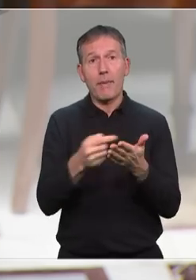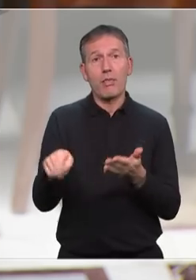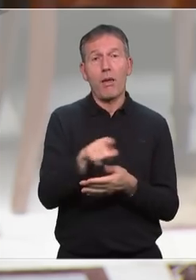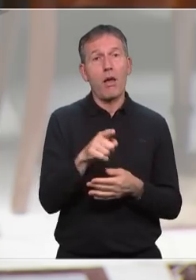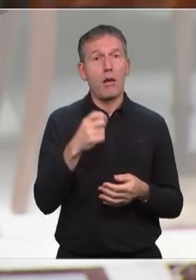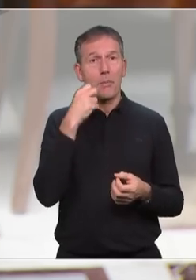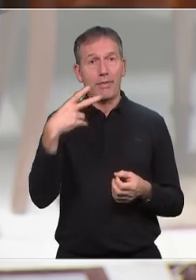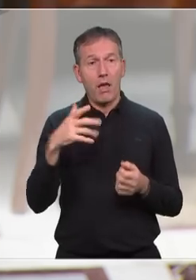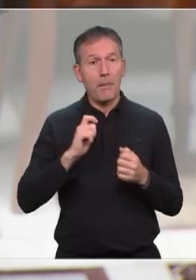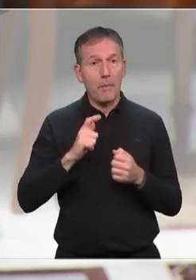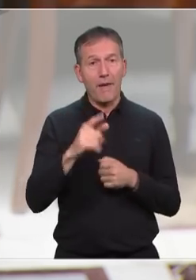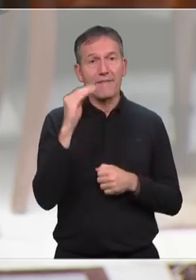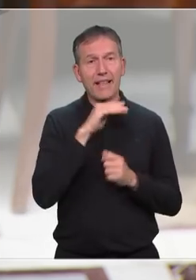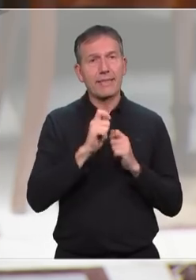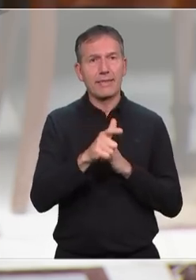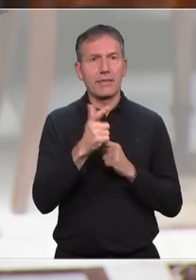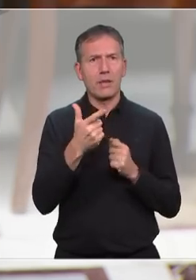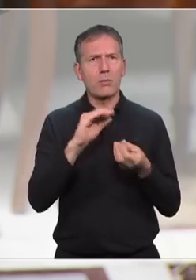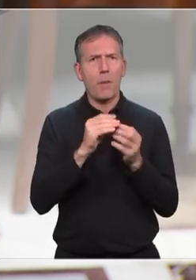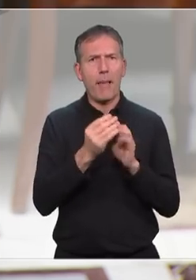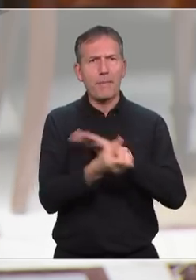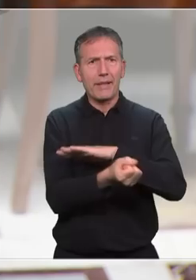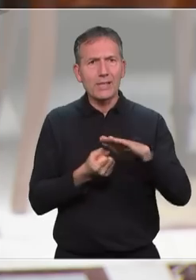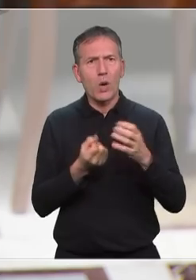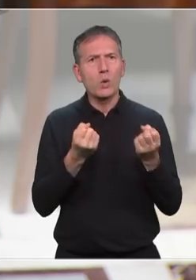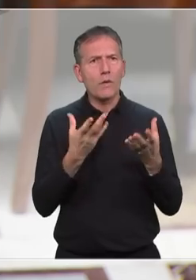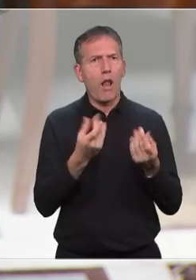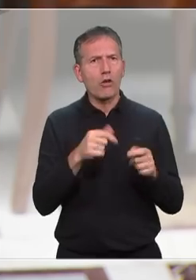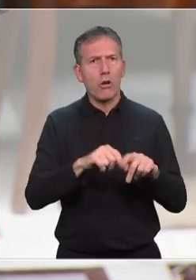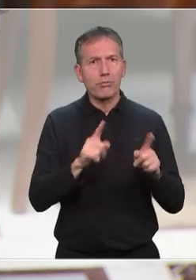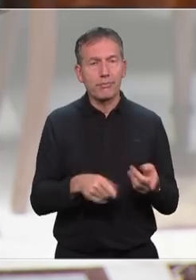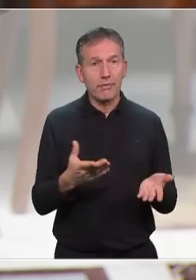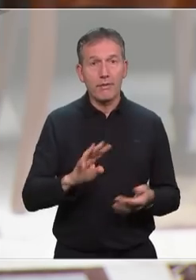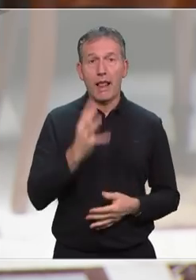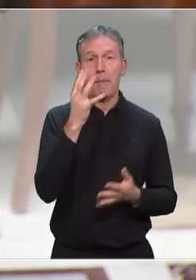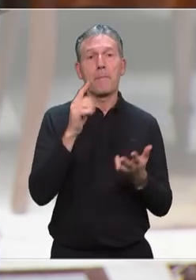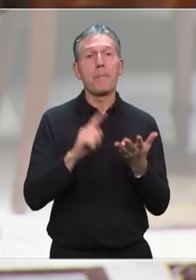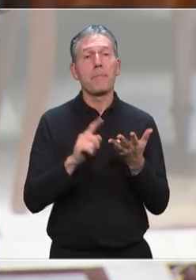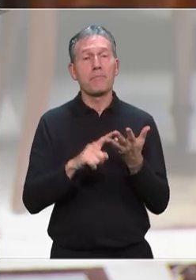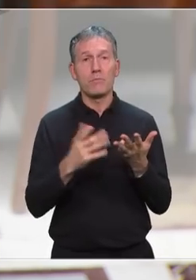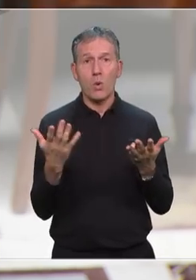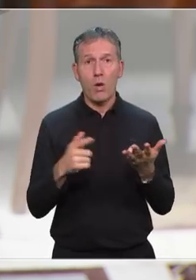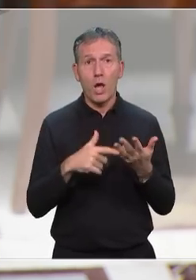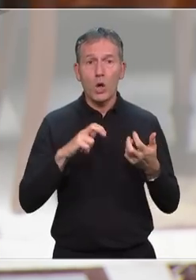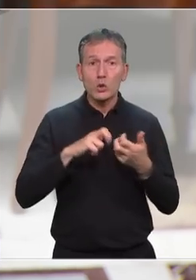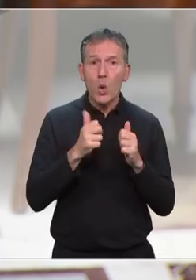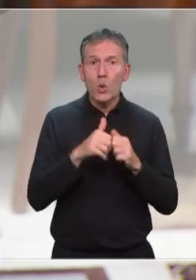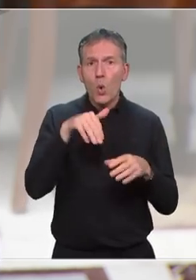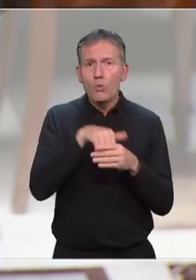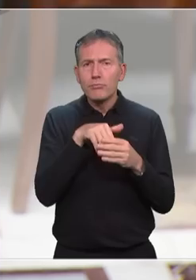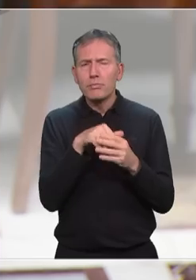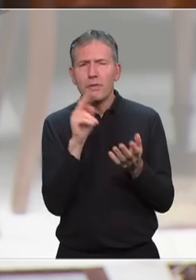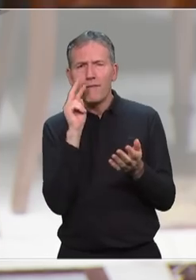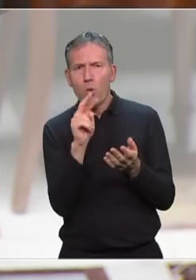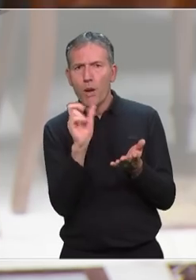en tout cas, on a voulu accélérer ces processus. Souvent, il y a un problème de trésorerie. Et puis, quatrième élément, là, on est plus sur le structurel. C'est de regarder